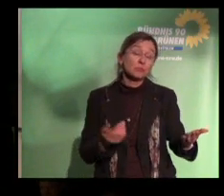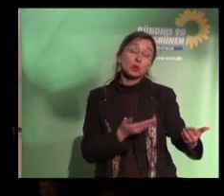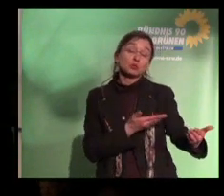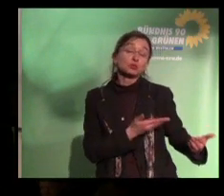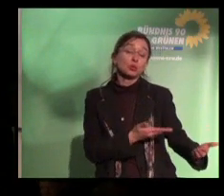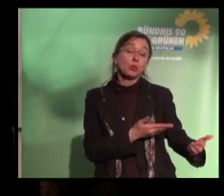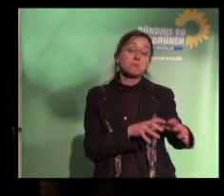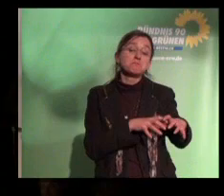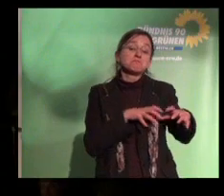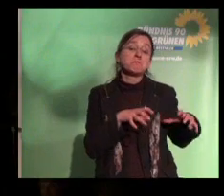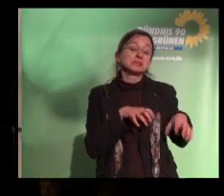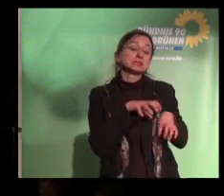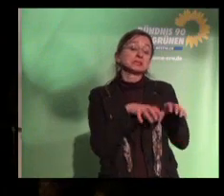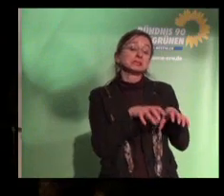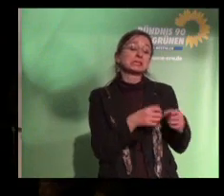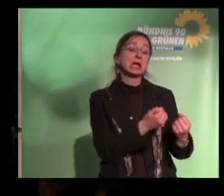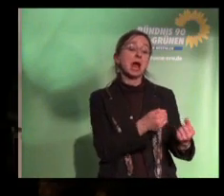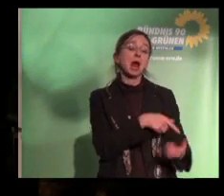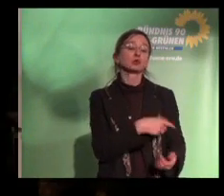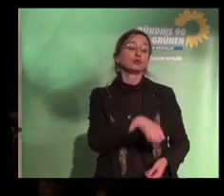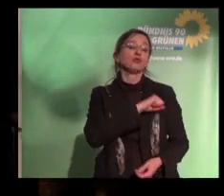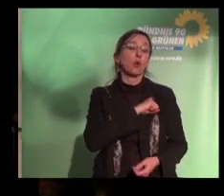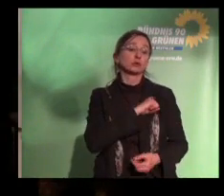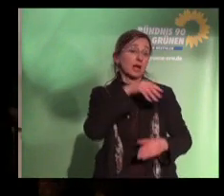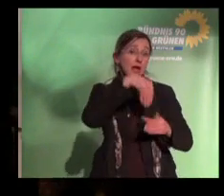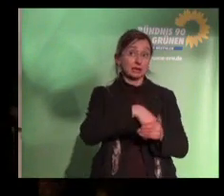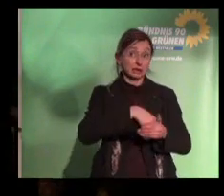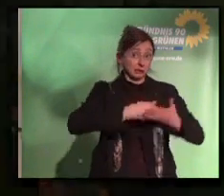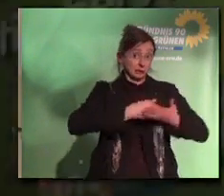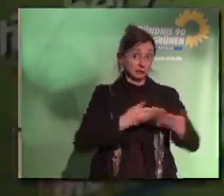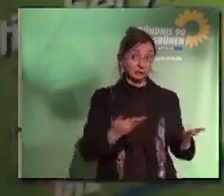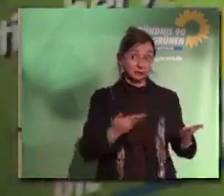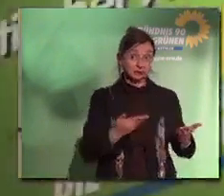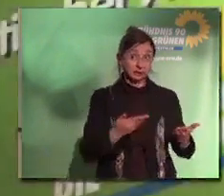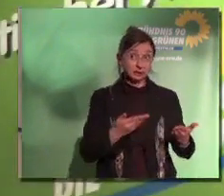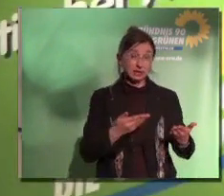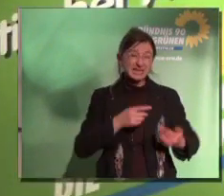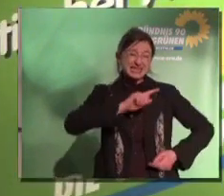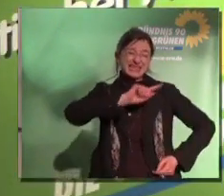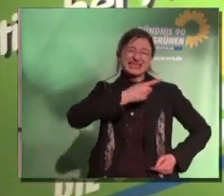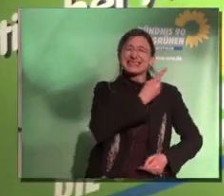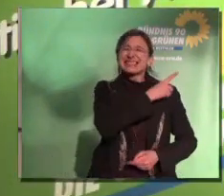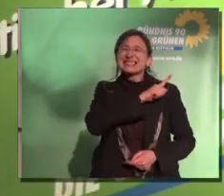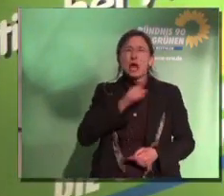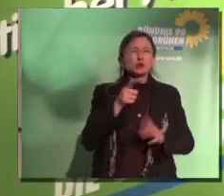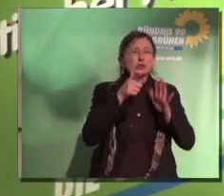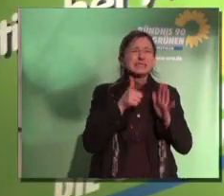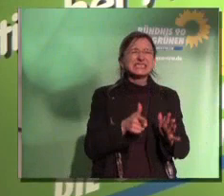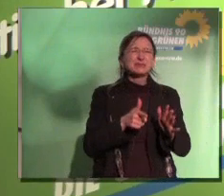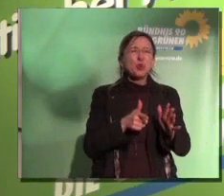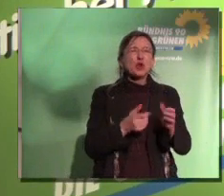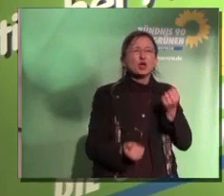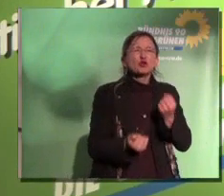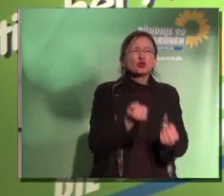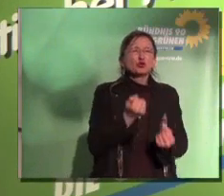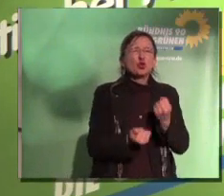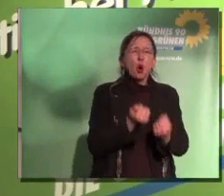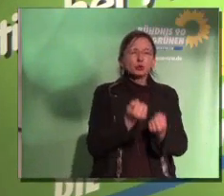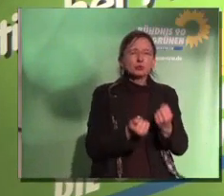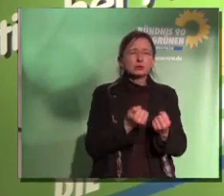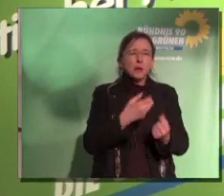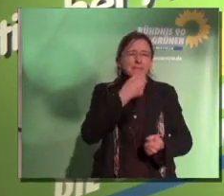hat ihre Vorteile. Ja? Über 1700 Tonnen Medikamente werden jährlich